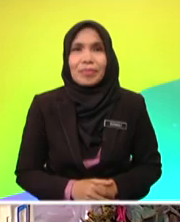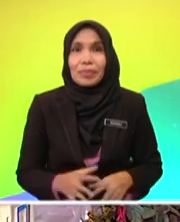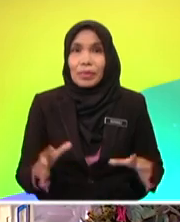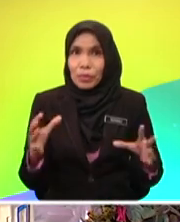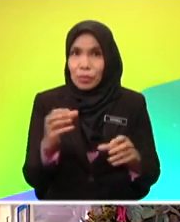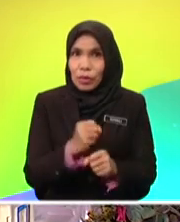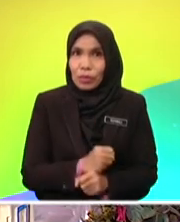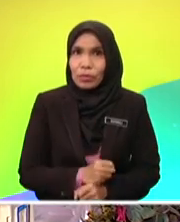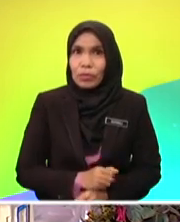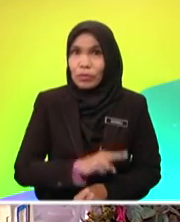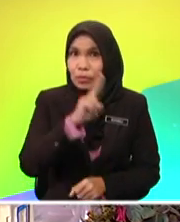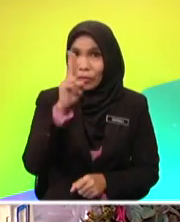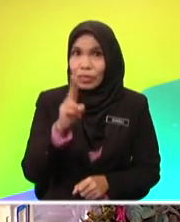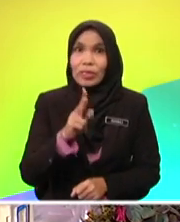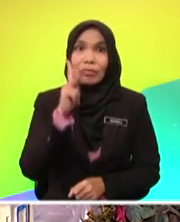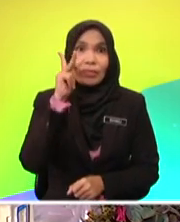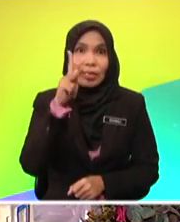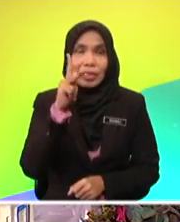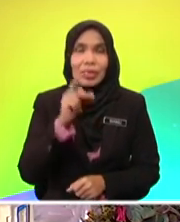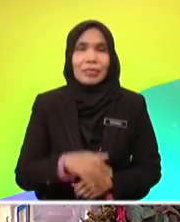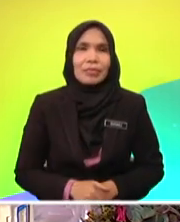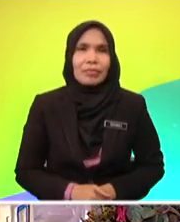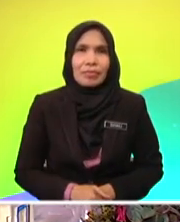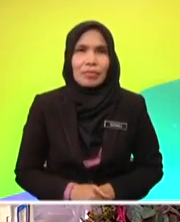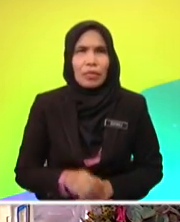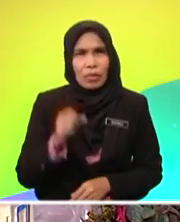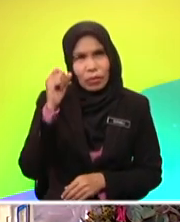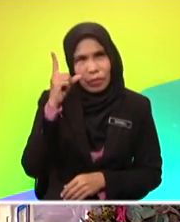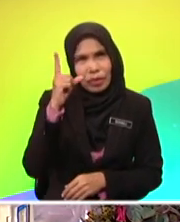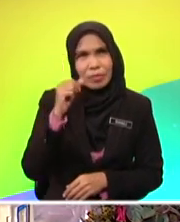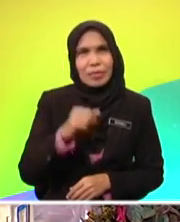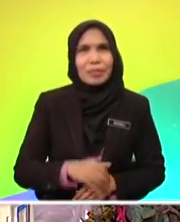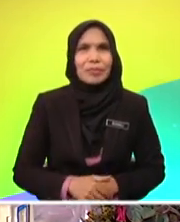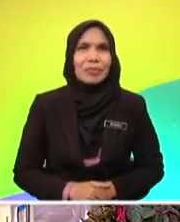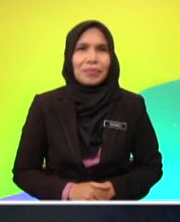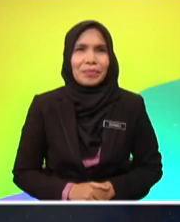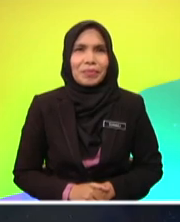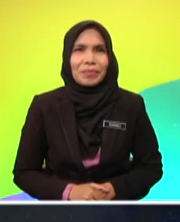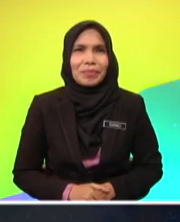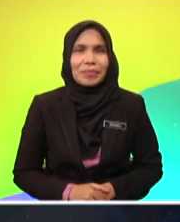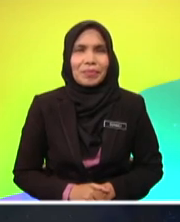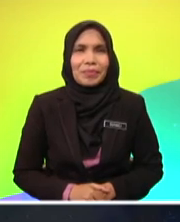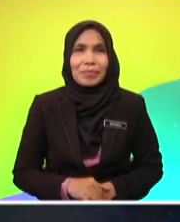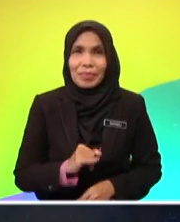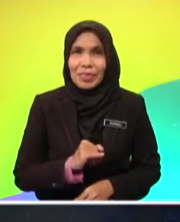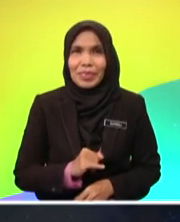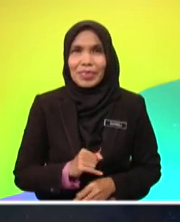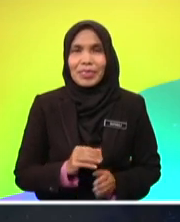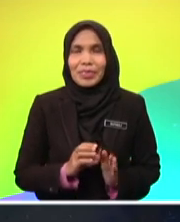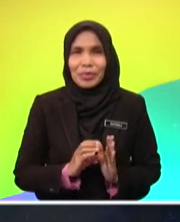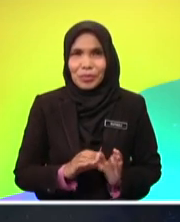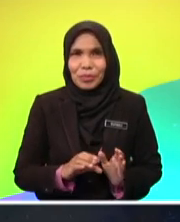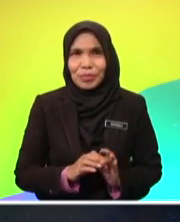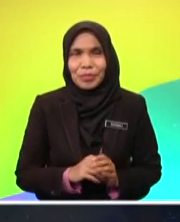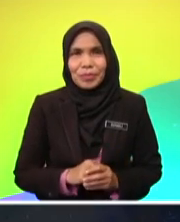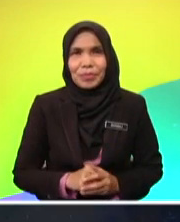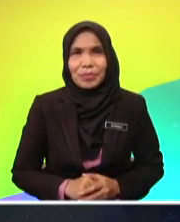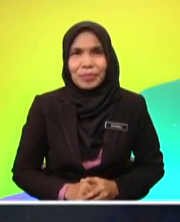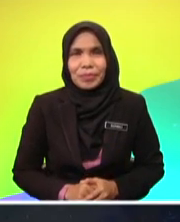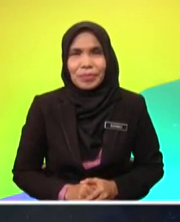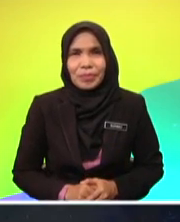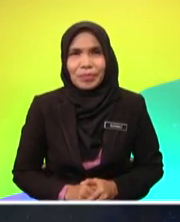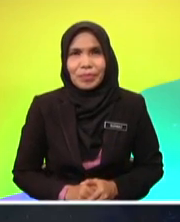Cikgu Syaira dengan Cikgu Suhaila bagi tahu hari ini kan? Okay. Baik, saya cuba Cikgu. Okay, tadi dah apa Cikgu Syaira telah